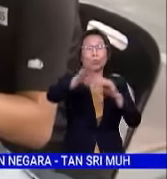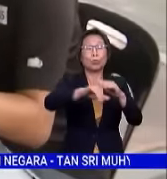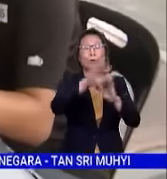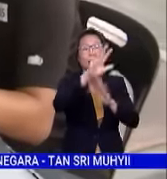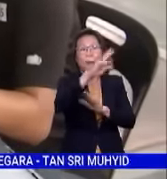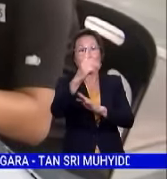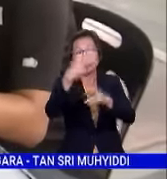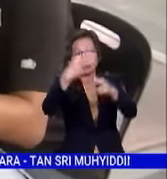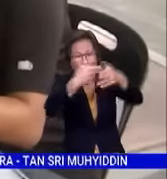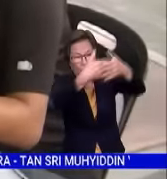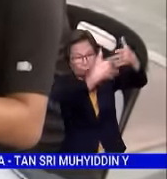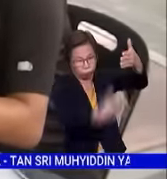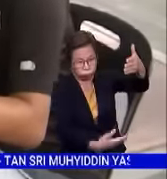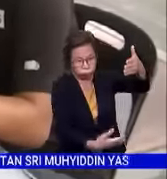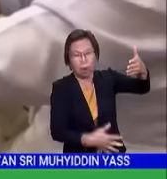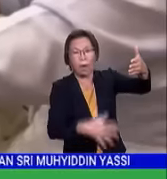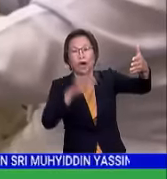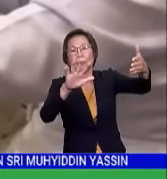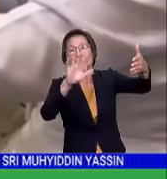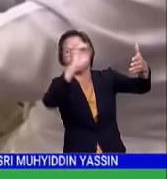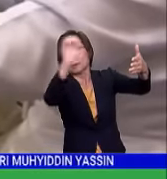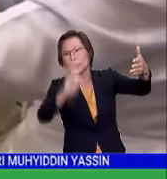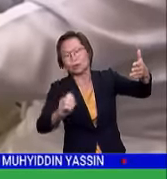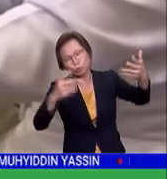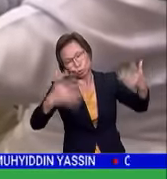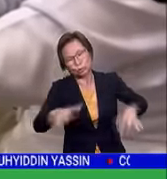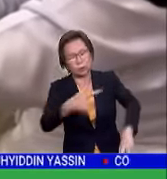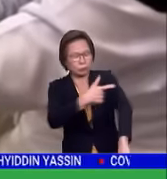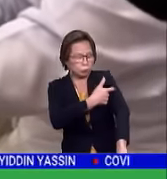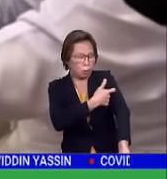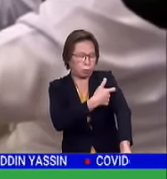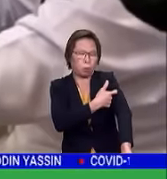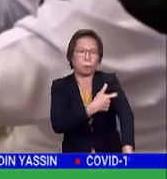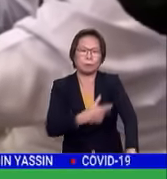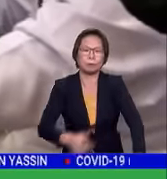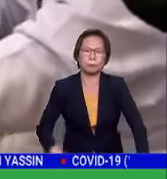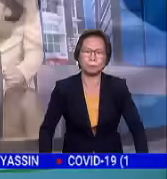yang diterima Badan Bertindak Imunisasi COVID-19.